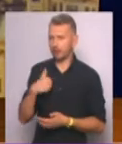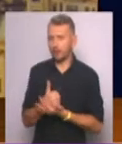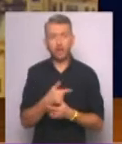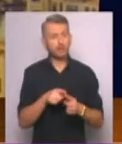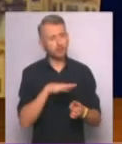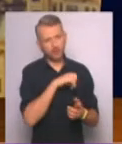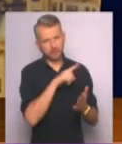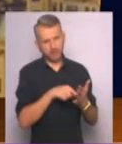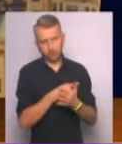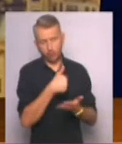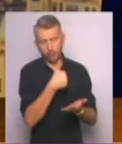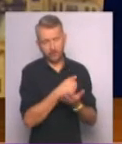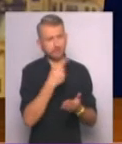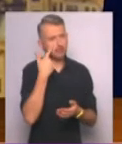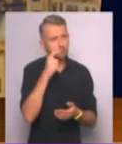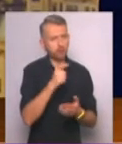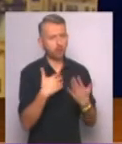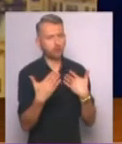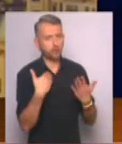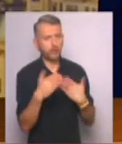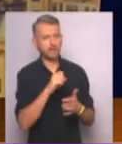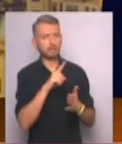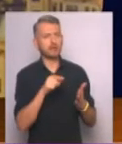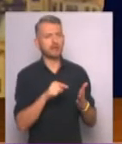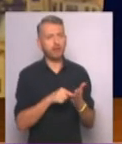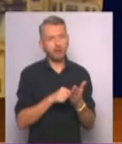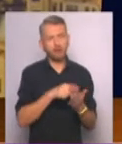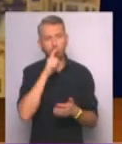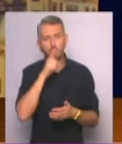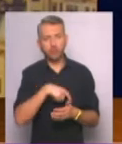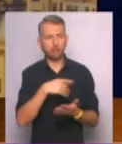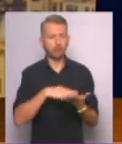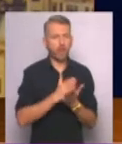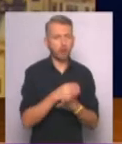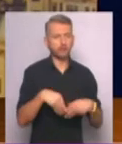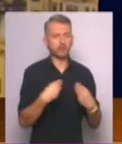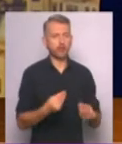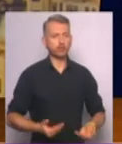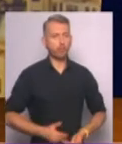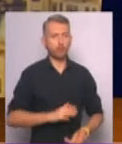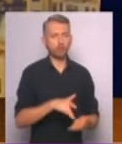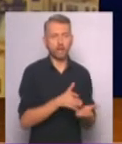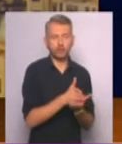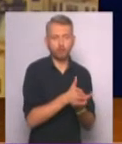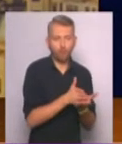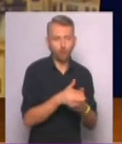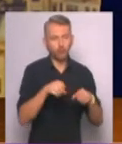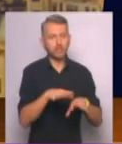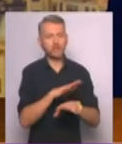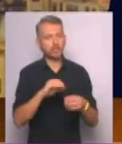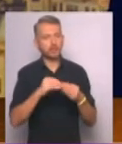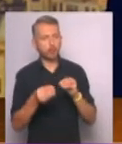але здебільшого вони стосувалися питань неналежного якості надання житлово-комунальних послуг, невирішених